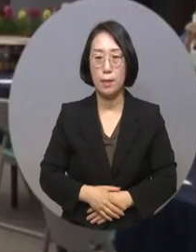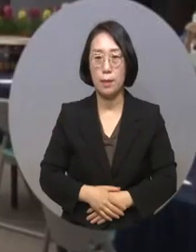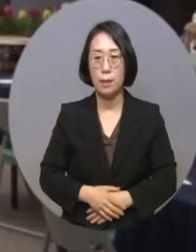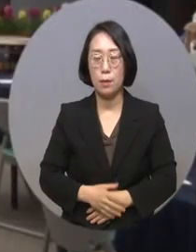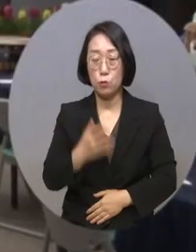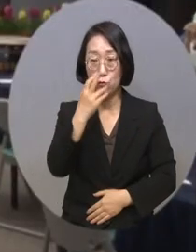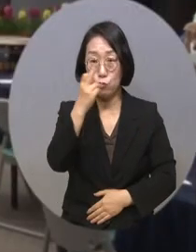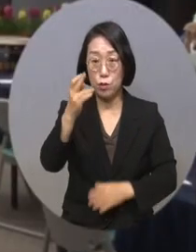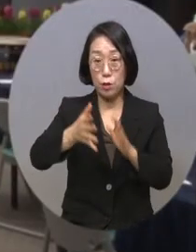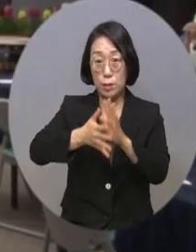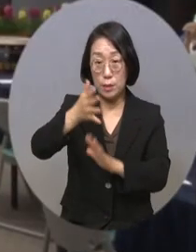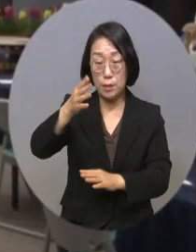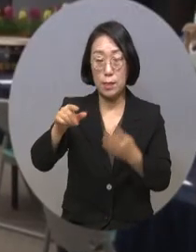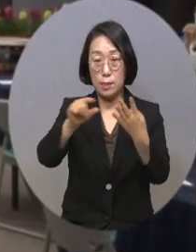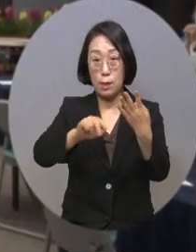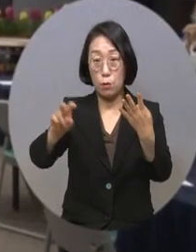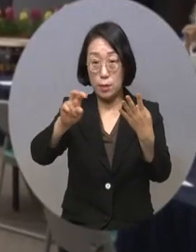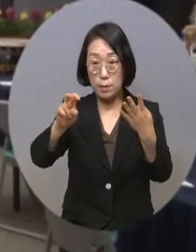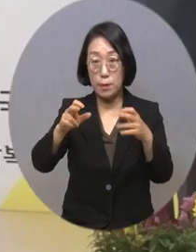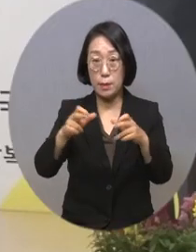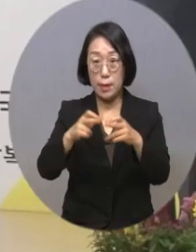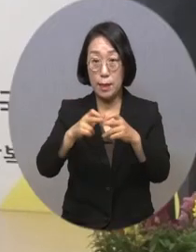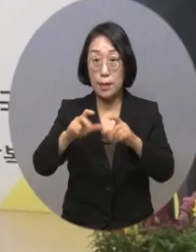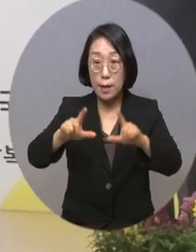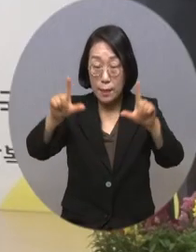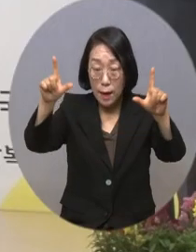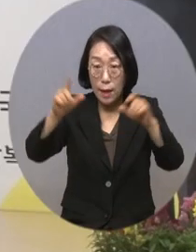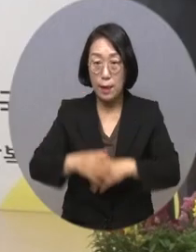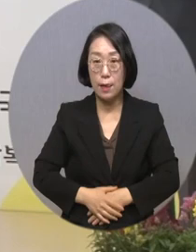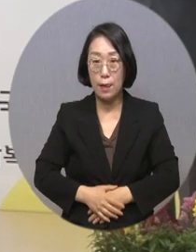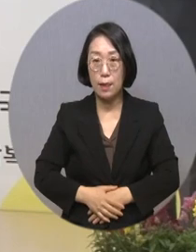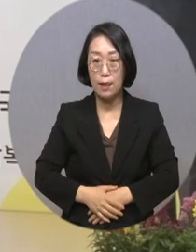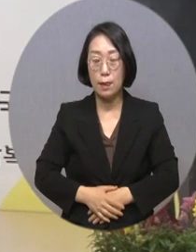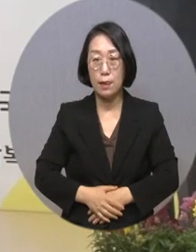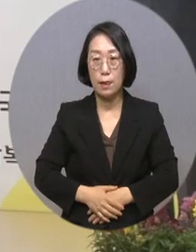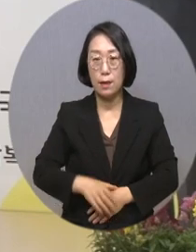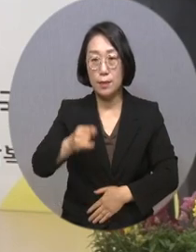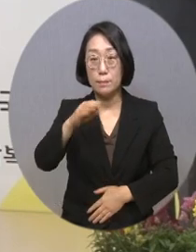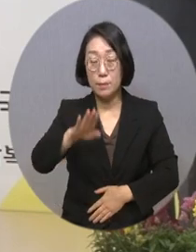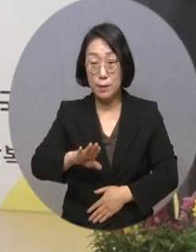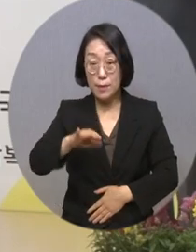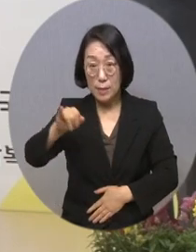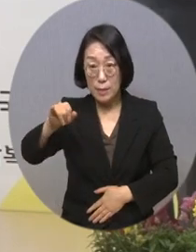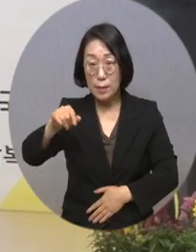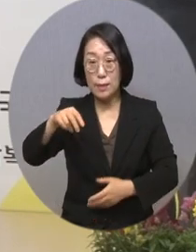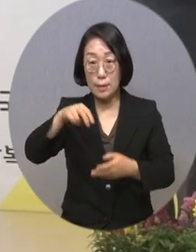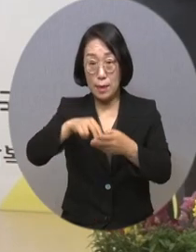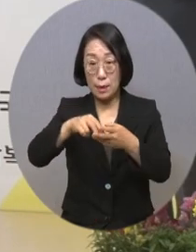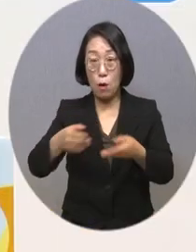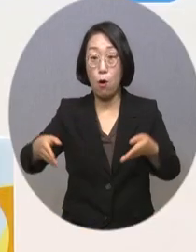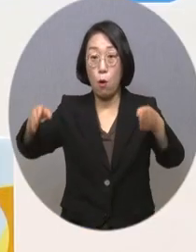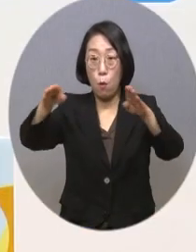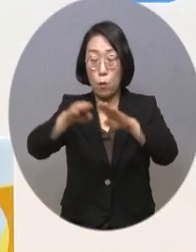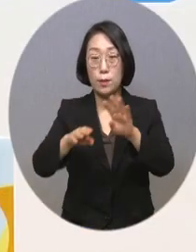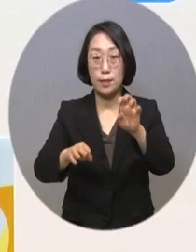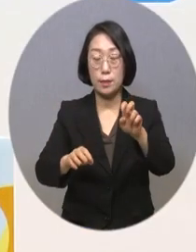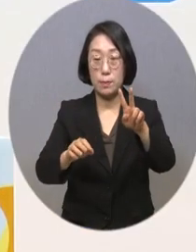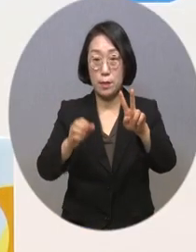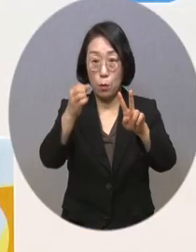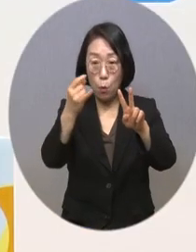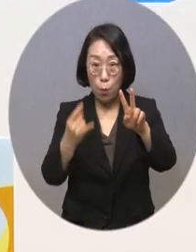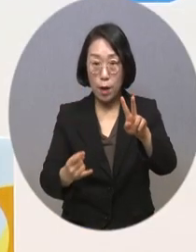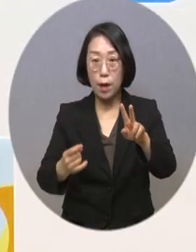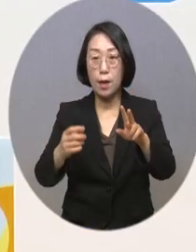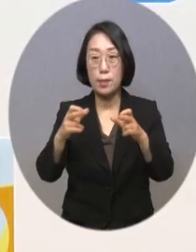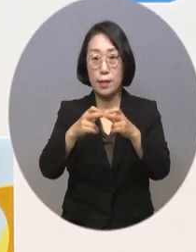전남 순천시는 4월 20일 장애인의 날을 맞아 순천만 국제습지센터 컨퍼런스홀에서 제42회 장애인의